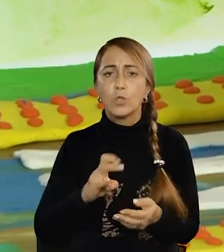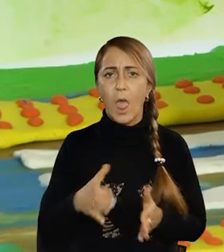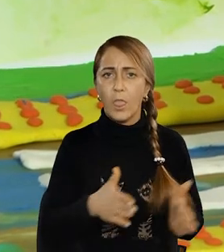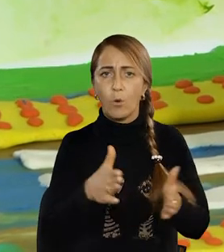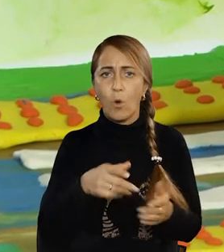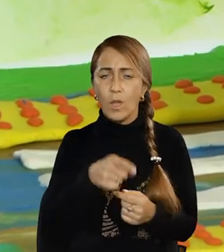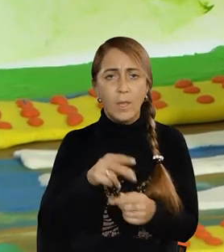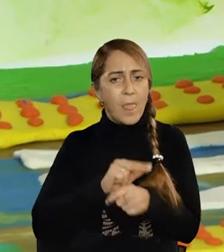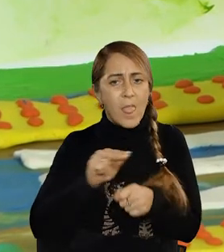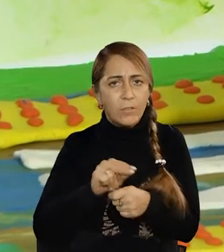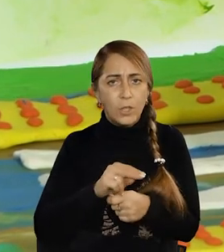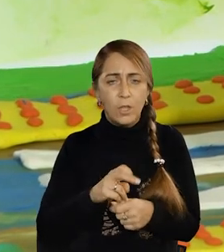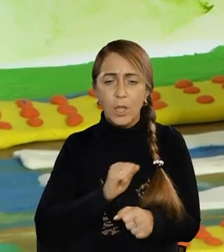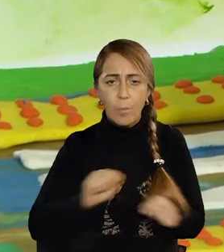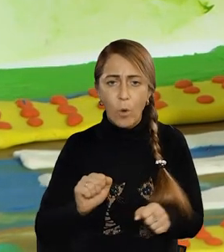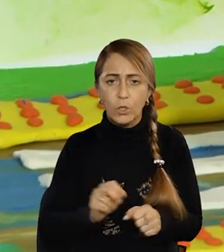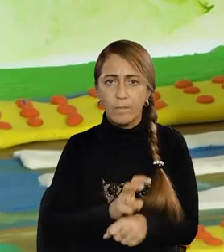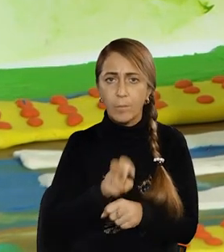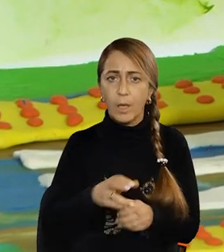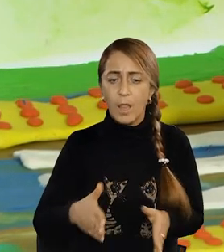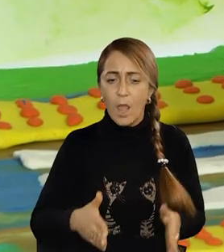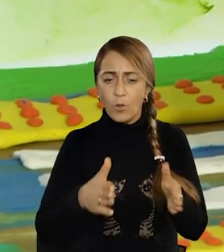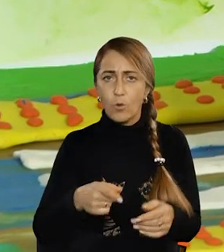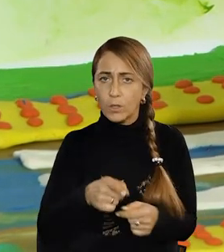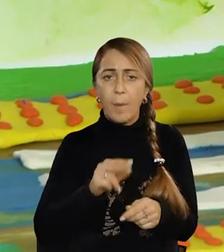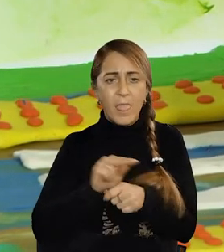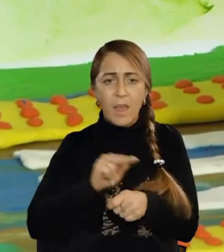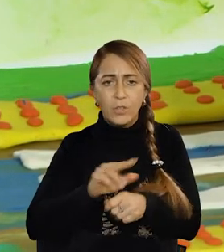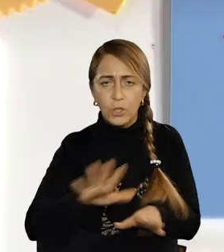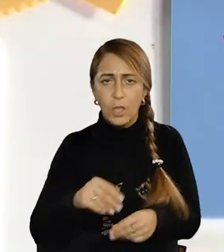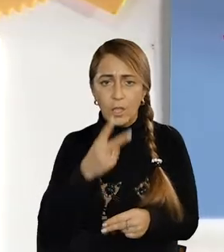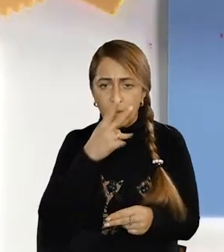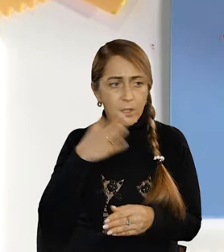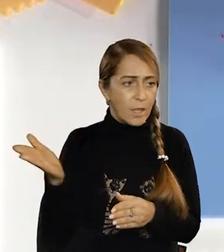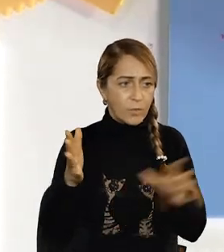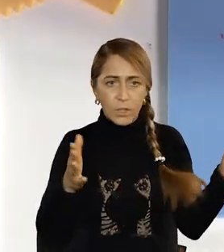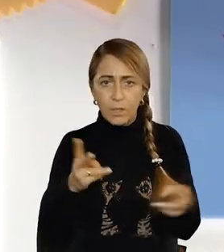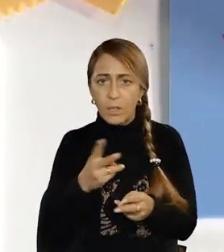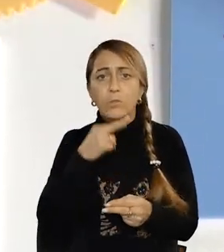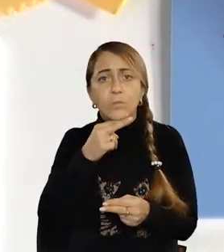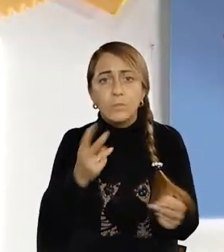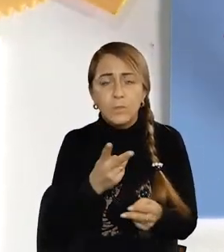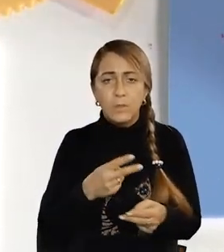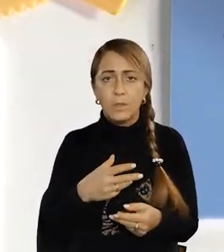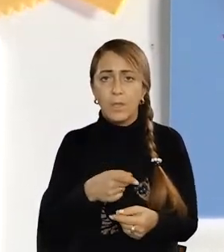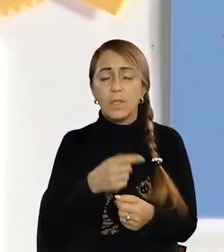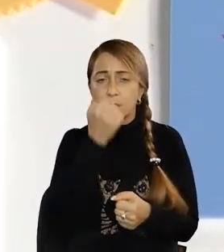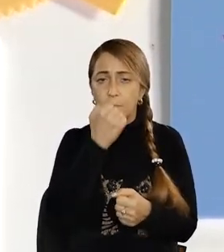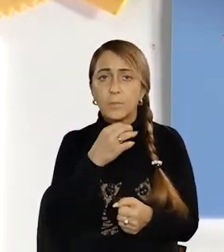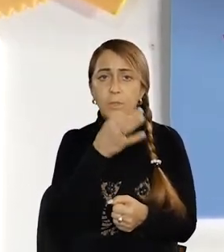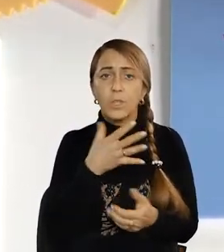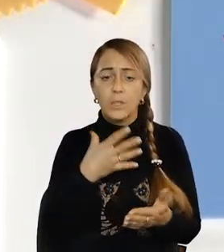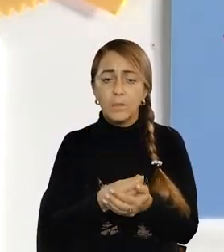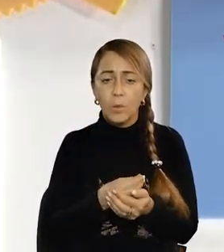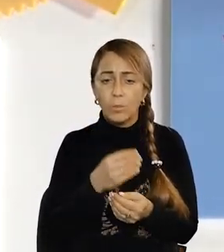дорогу? Тебе не вчили не вибігати на проїжджу частину та дивитися на всі боки? Подякуй своєму червоному капелюшку,